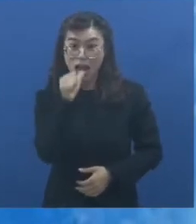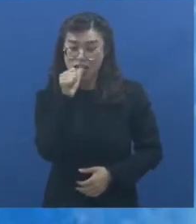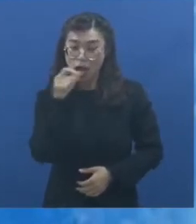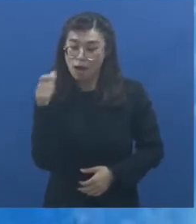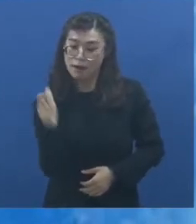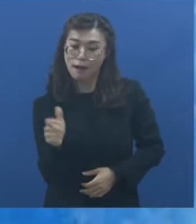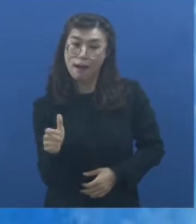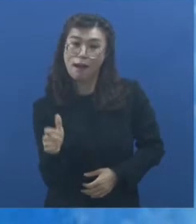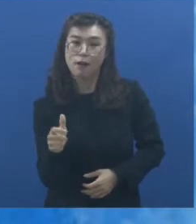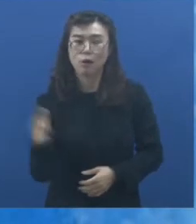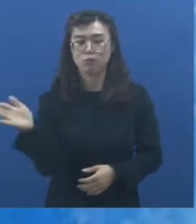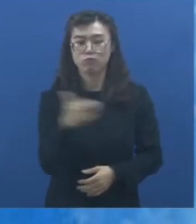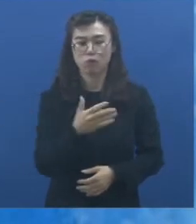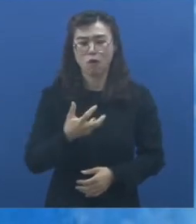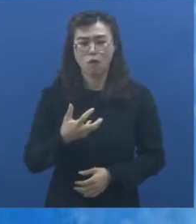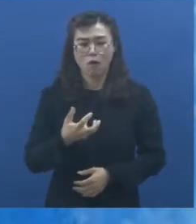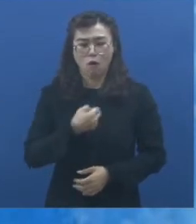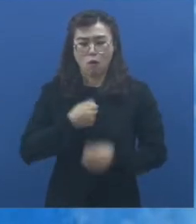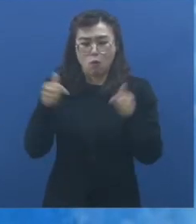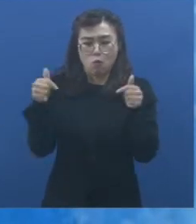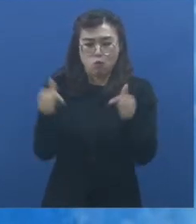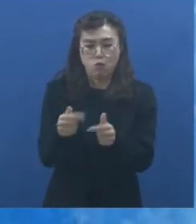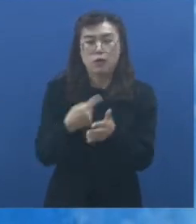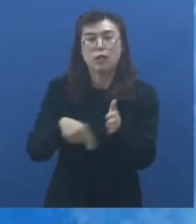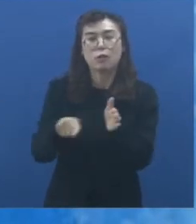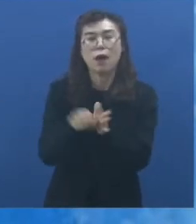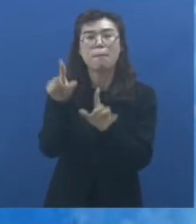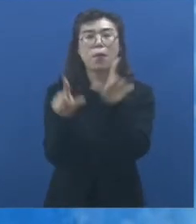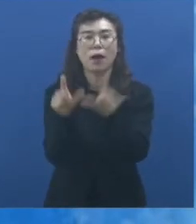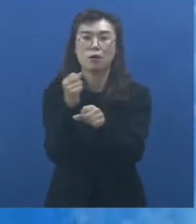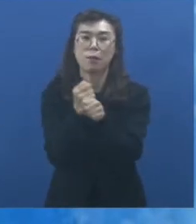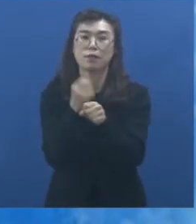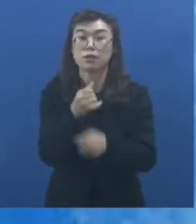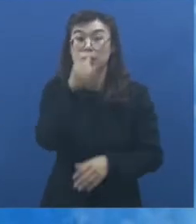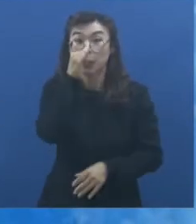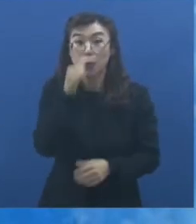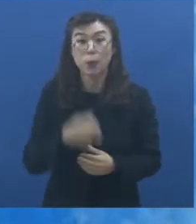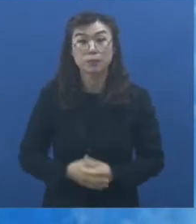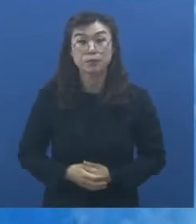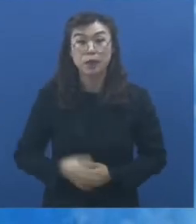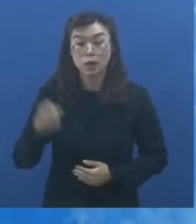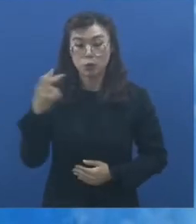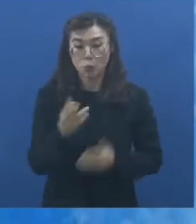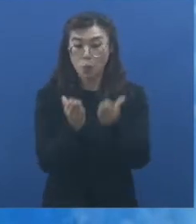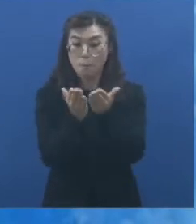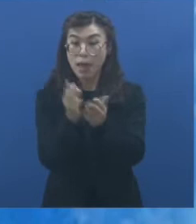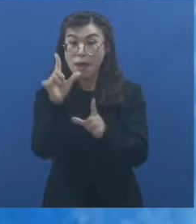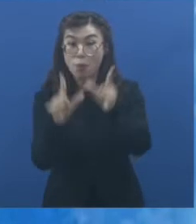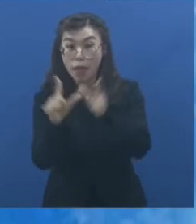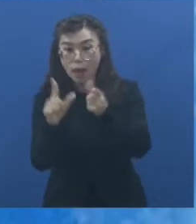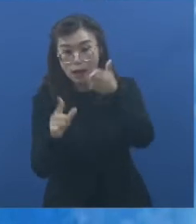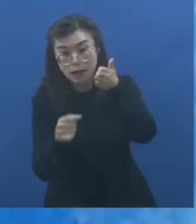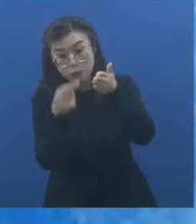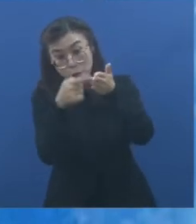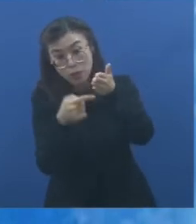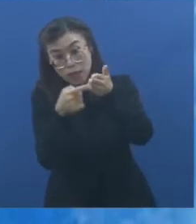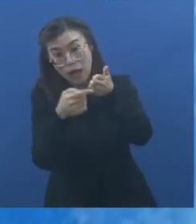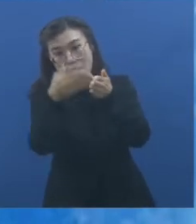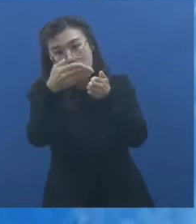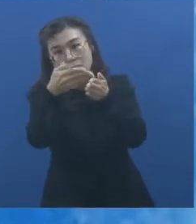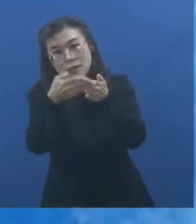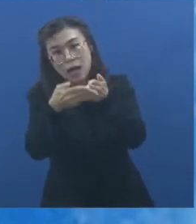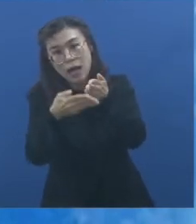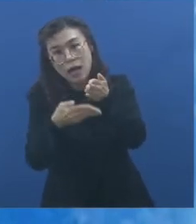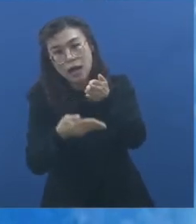어떤 충격에 잘 버티게 돼 있거든요 거기다가 그 다음 뭐가 되냐 며 는 악보 보니 약간 사선으로 되어 있어요